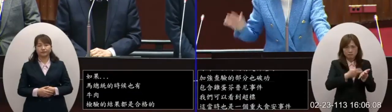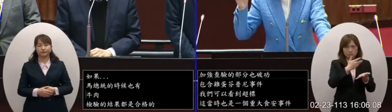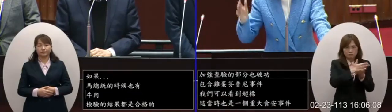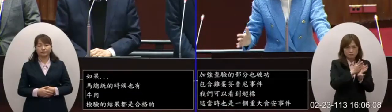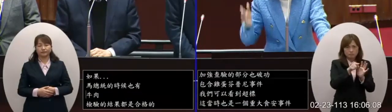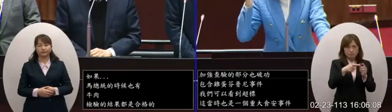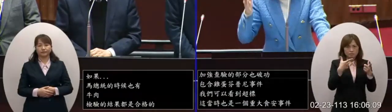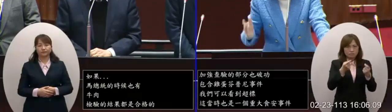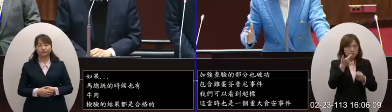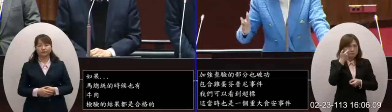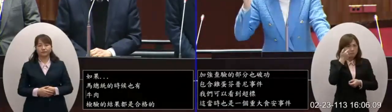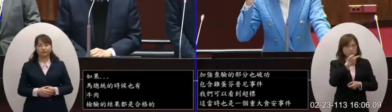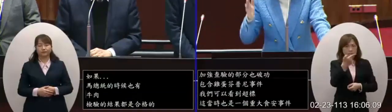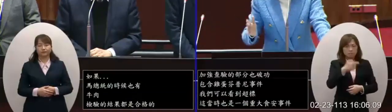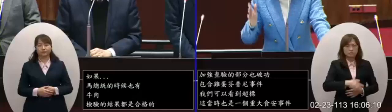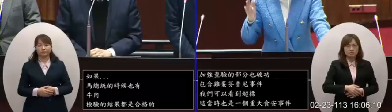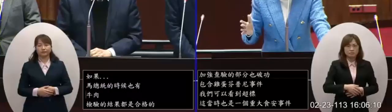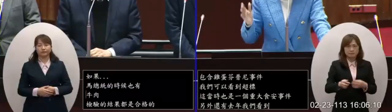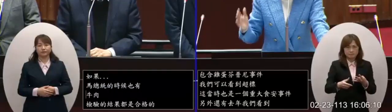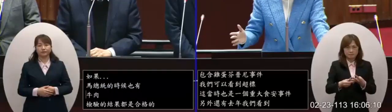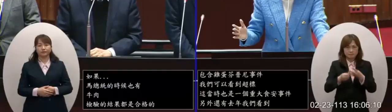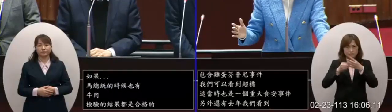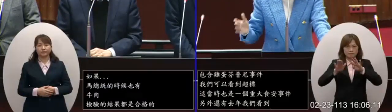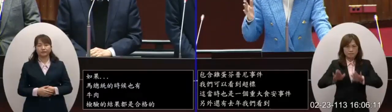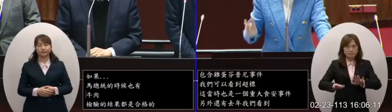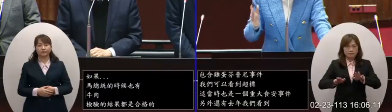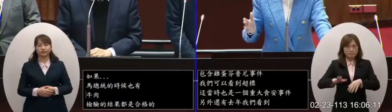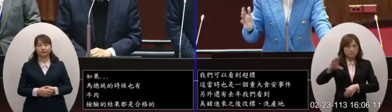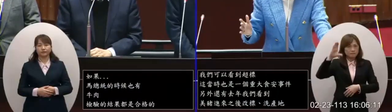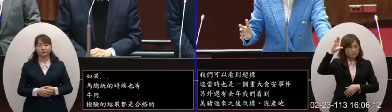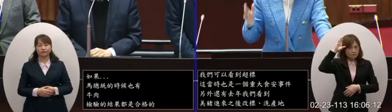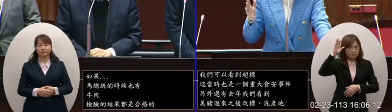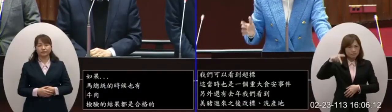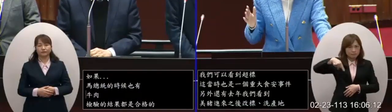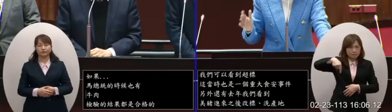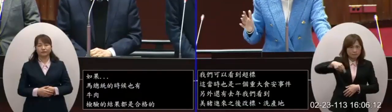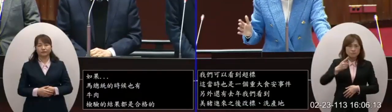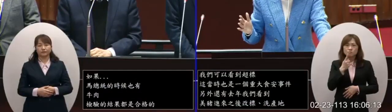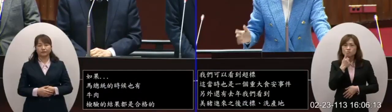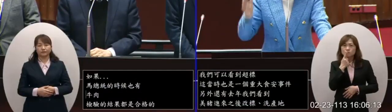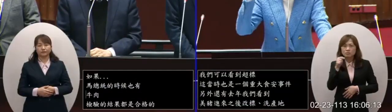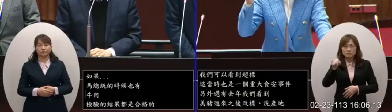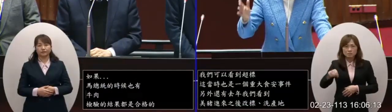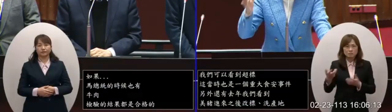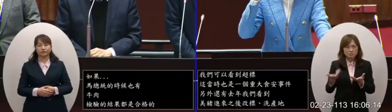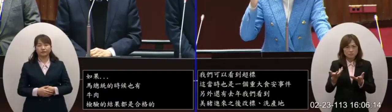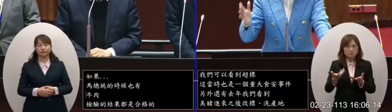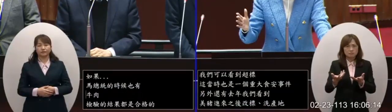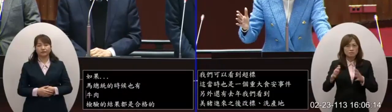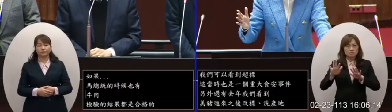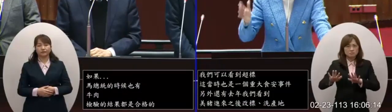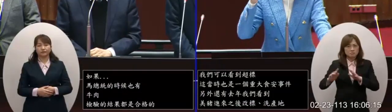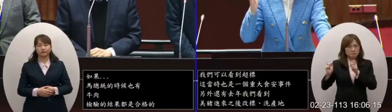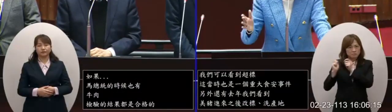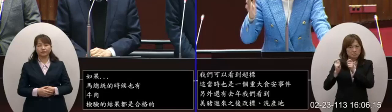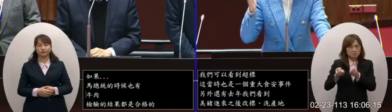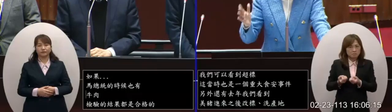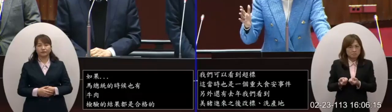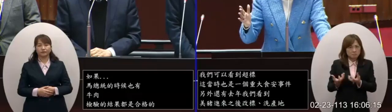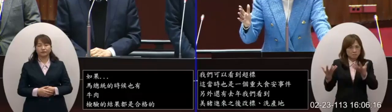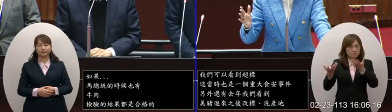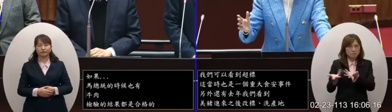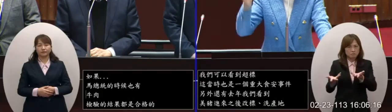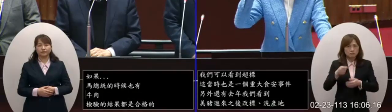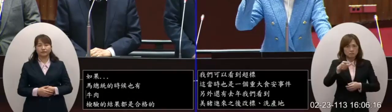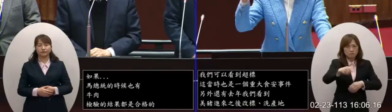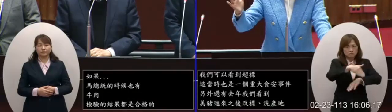严重。还有现在的苏丹红，正在烧的苏丹红，这是你边境查验没有